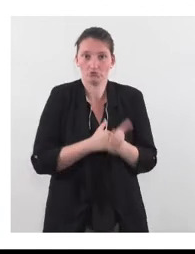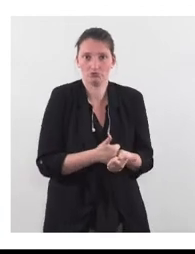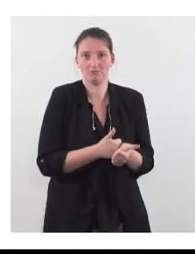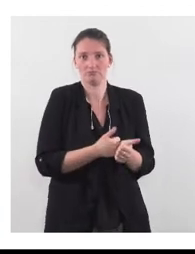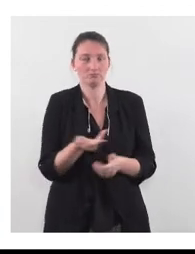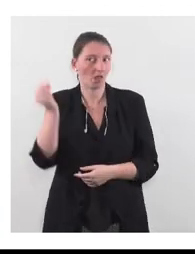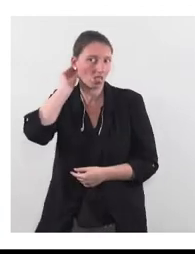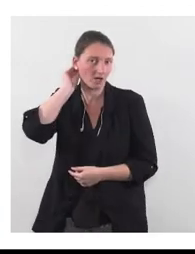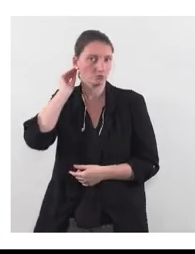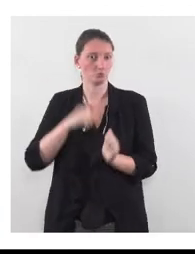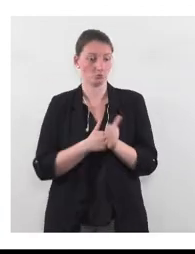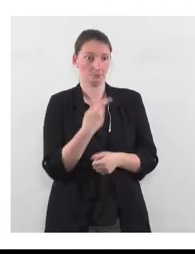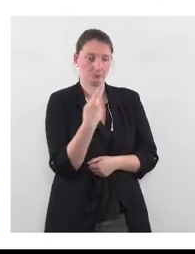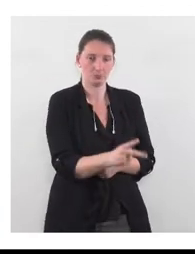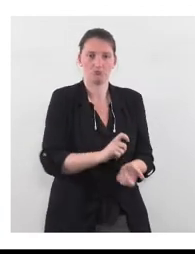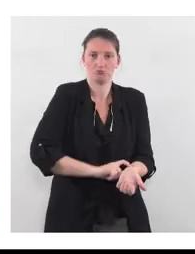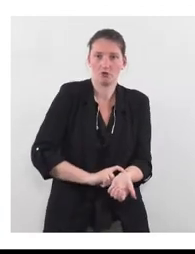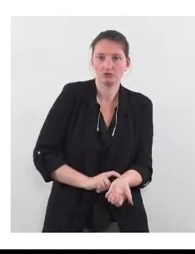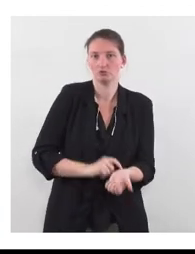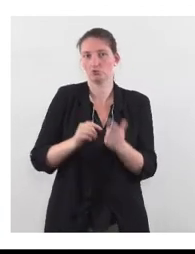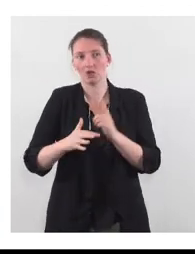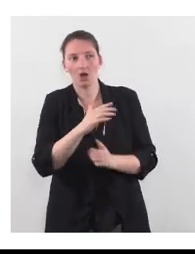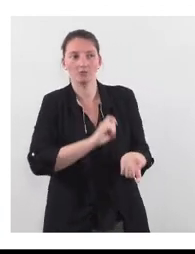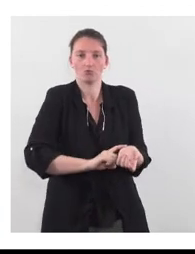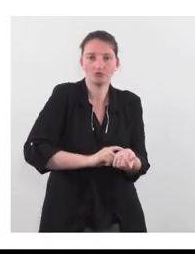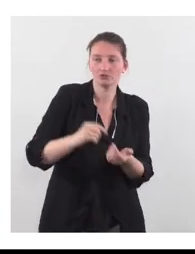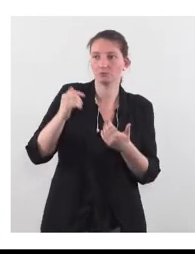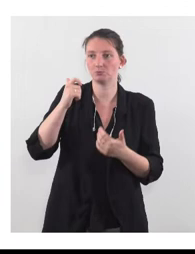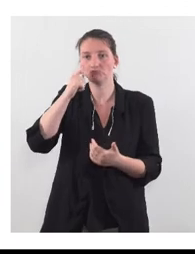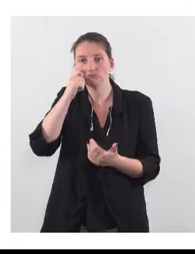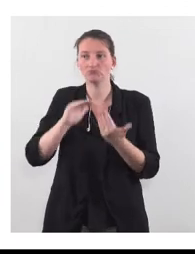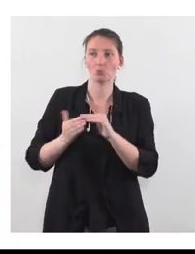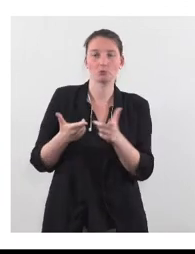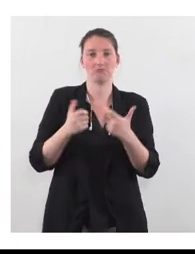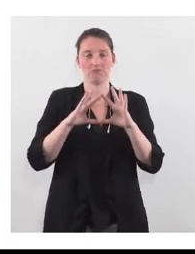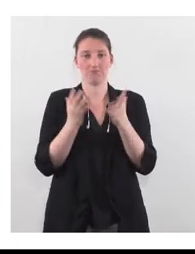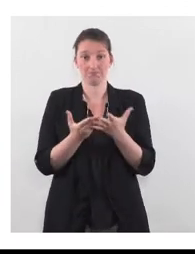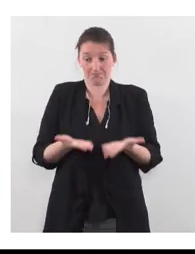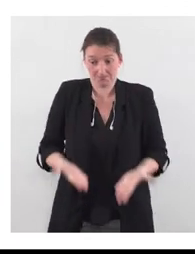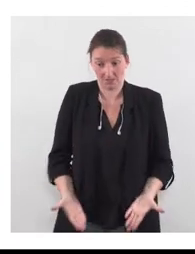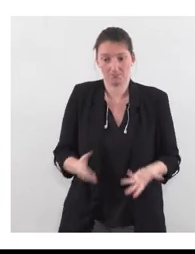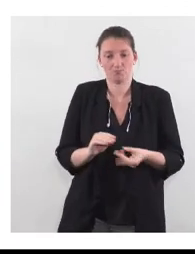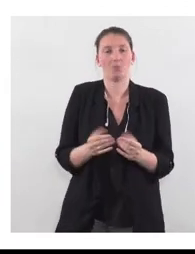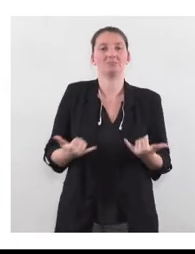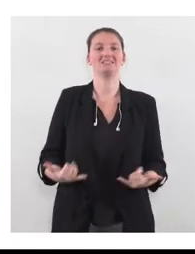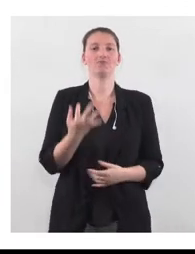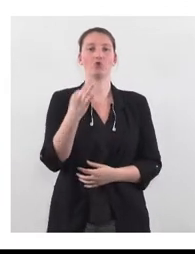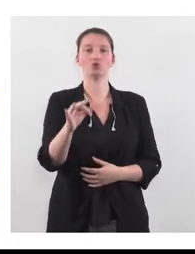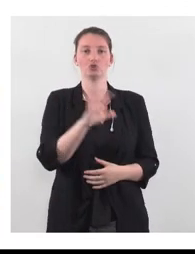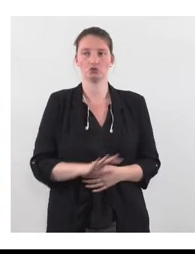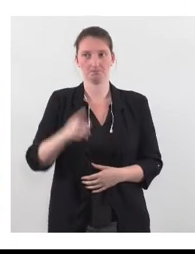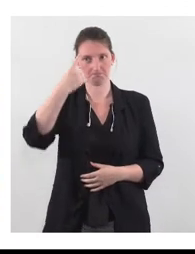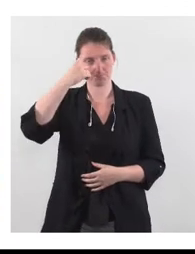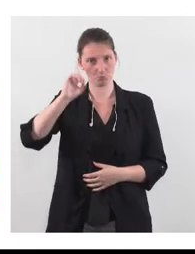en France aujourd'hui, l'approche intersectionnelle n'est pas forcément encore au rendez-vous, alors qu'elle est à l'échelle